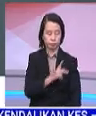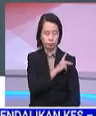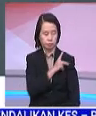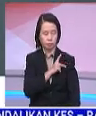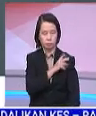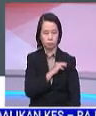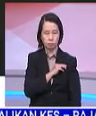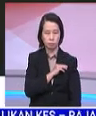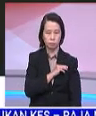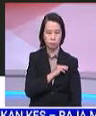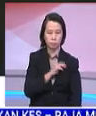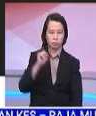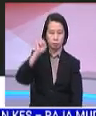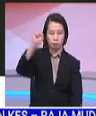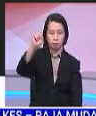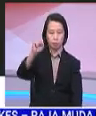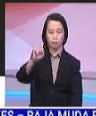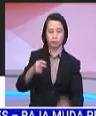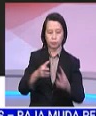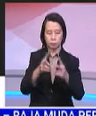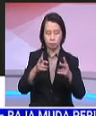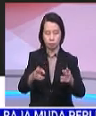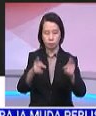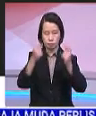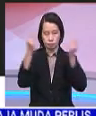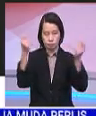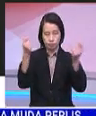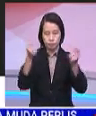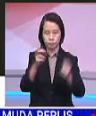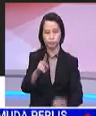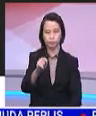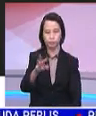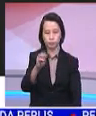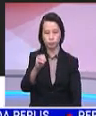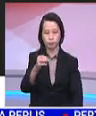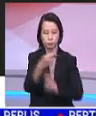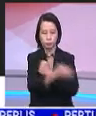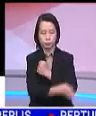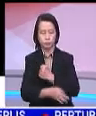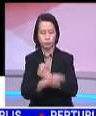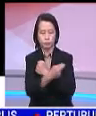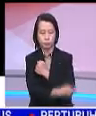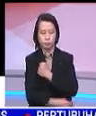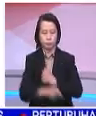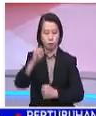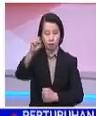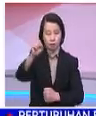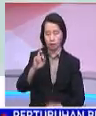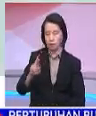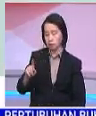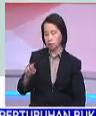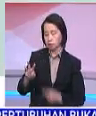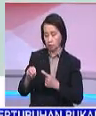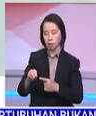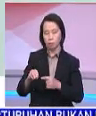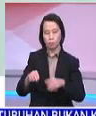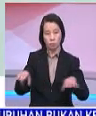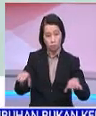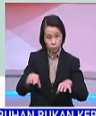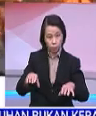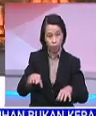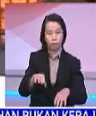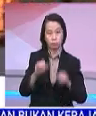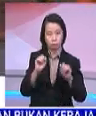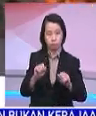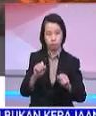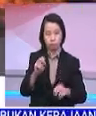serilim hajor melancarkan sambutan ulang tahun RTM peringkat Negeri berharap RTM terus menghasilkan rancangan menarik